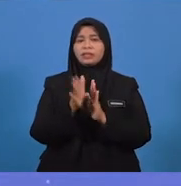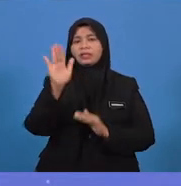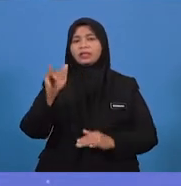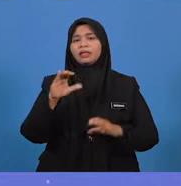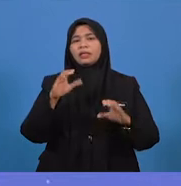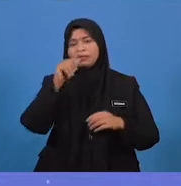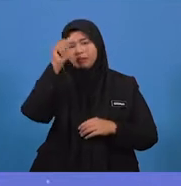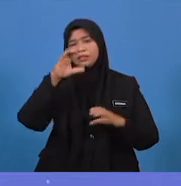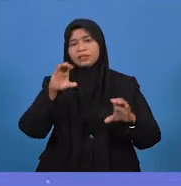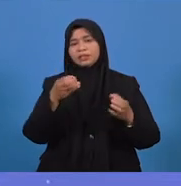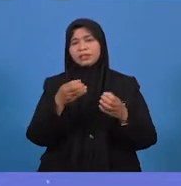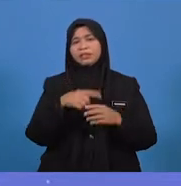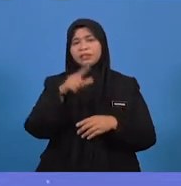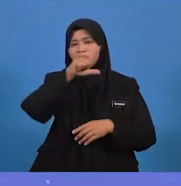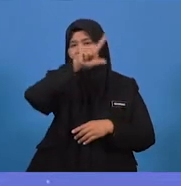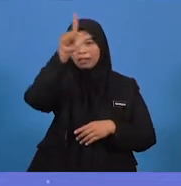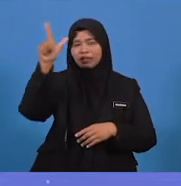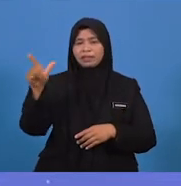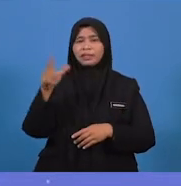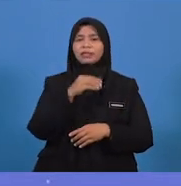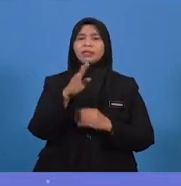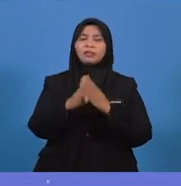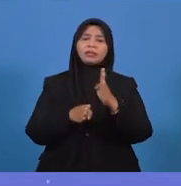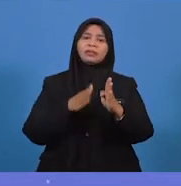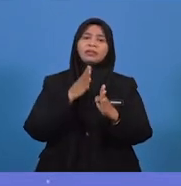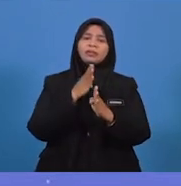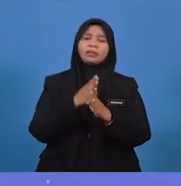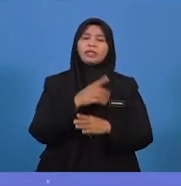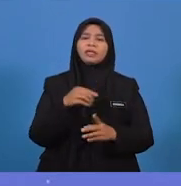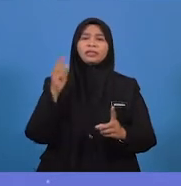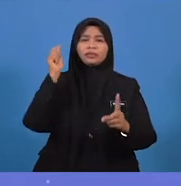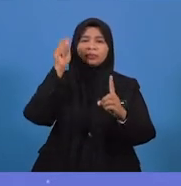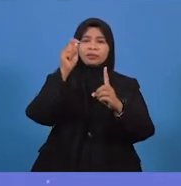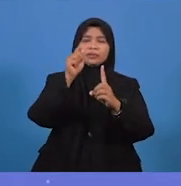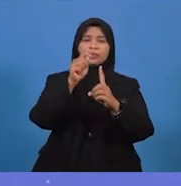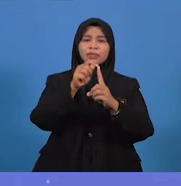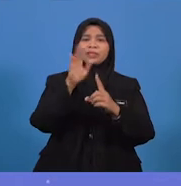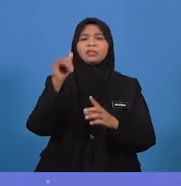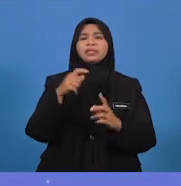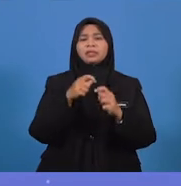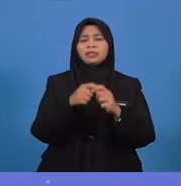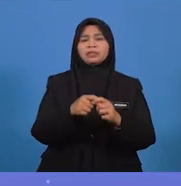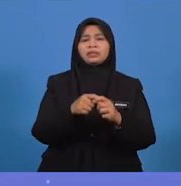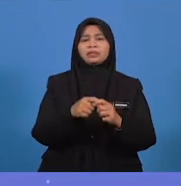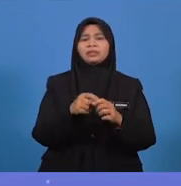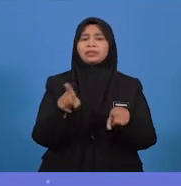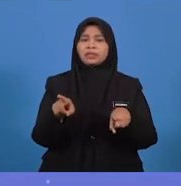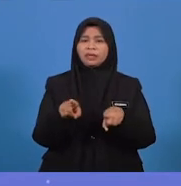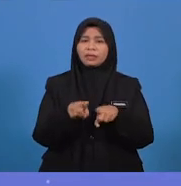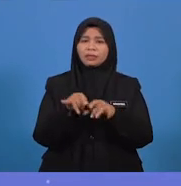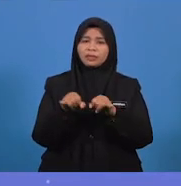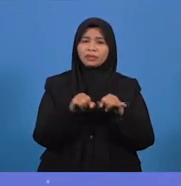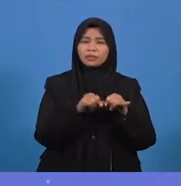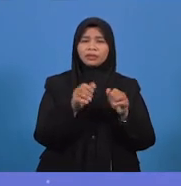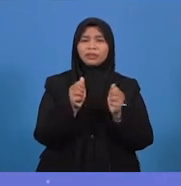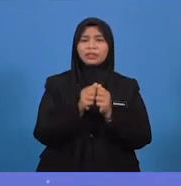dan di bumi mempunyai tujuan dan kebaikannya yang tertentu. Begitu juga dengan penciptaan malaikat, yang mana